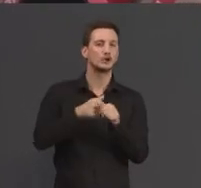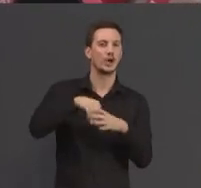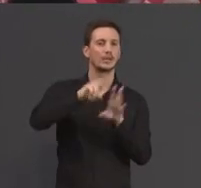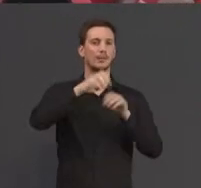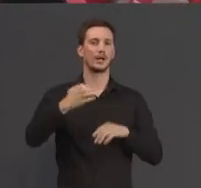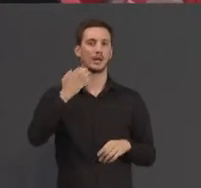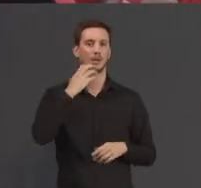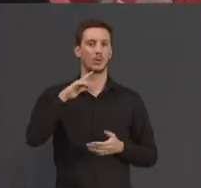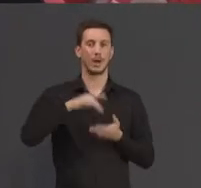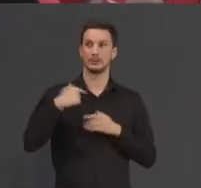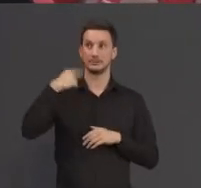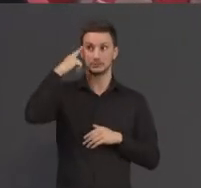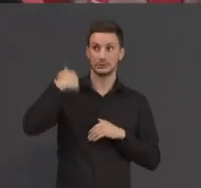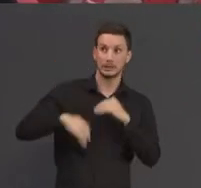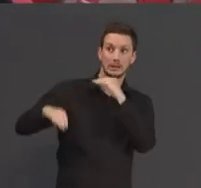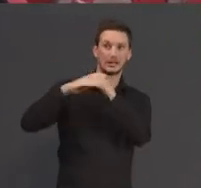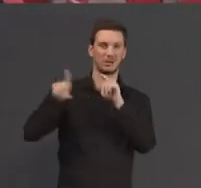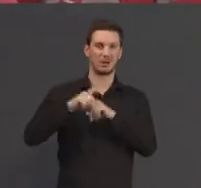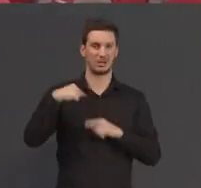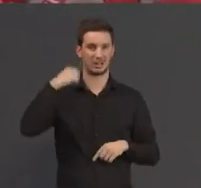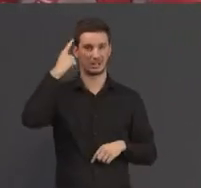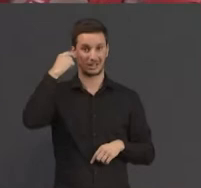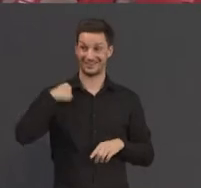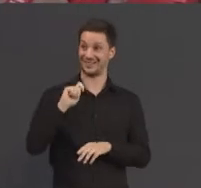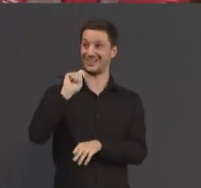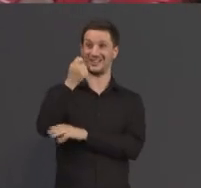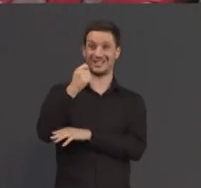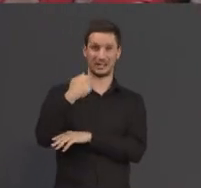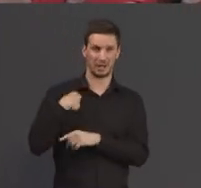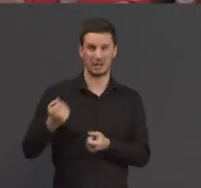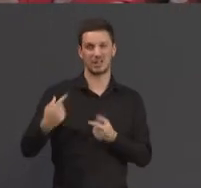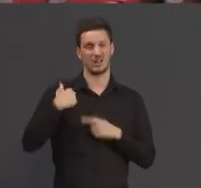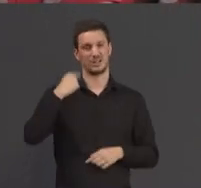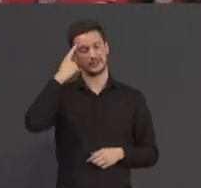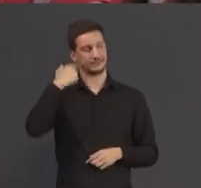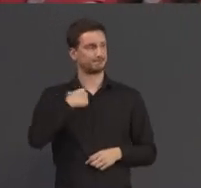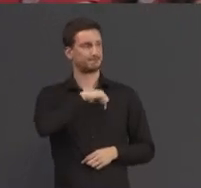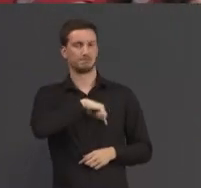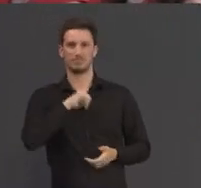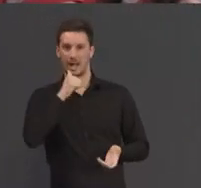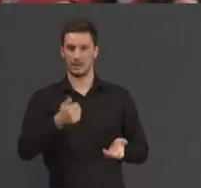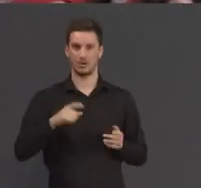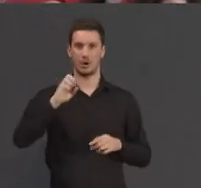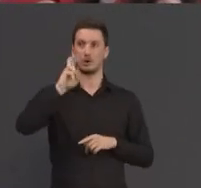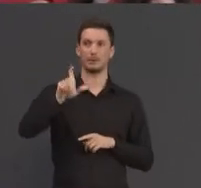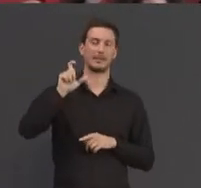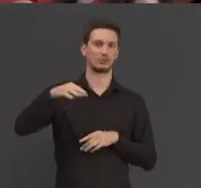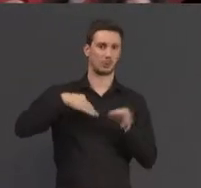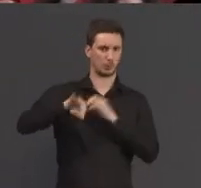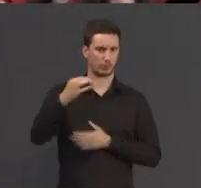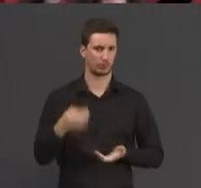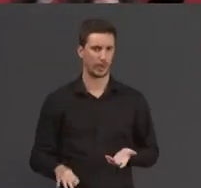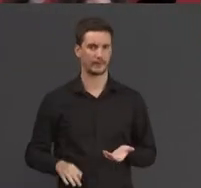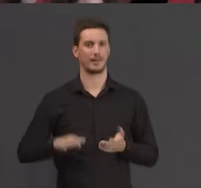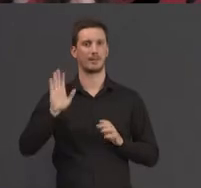que no estàs a l'alçada, que no et mereixes el que has aconseguit i que en algun moment algú se n'adonarà. A més, això sembla